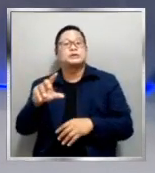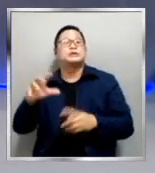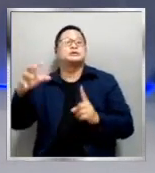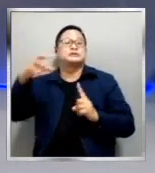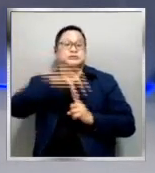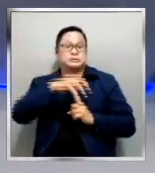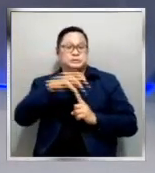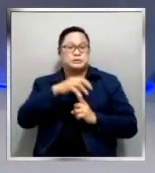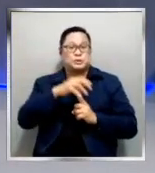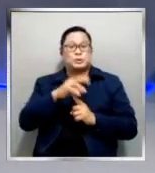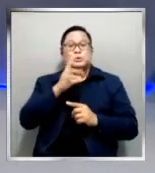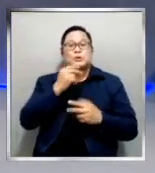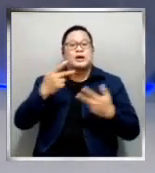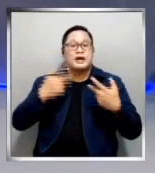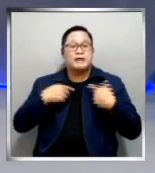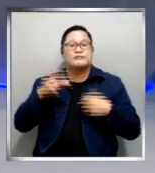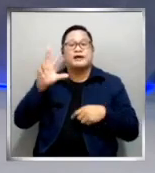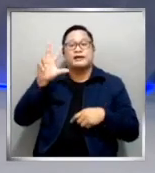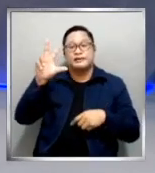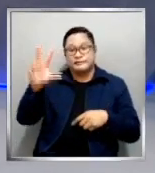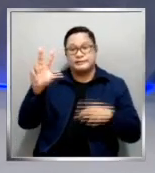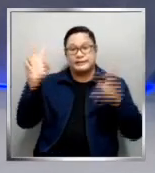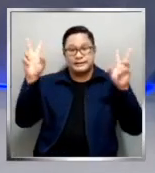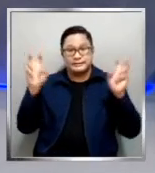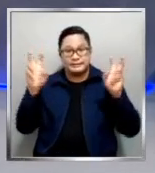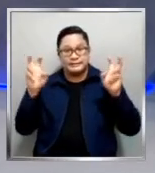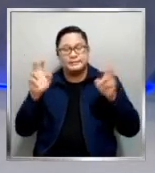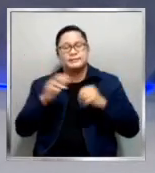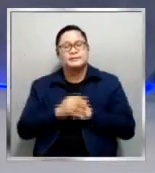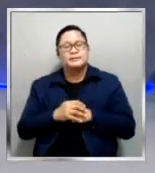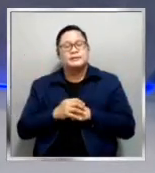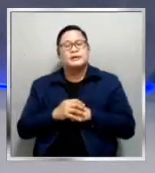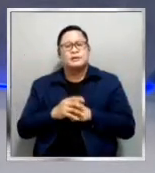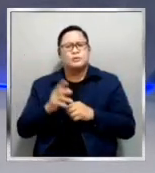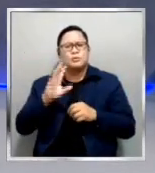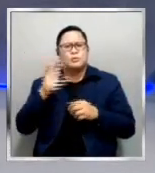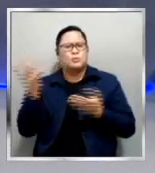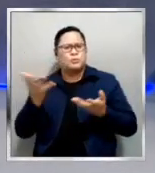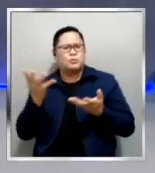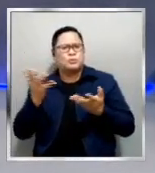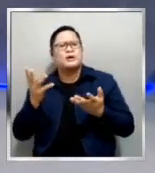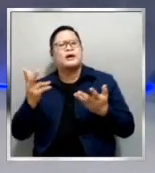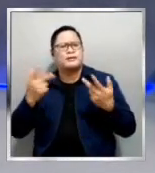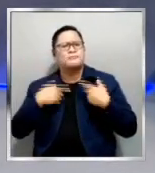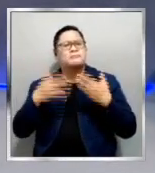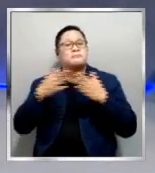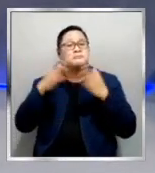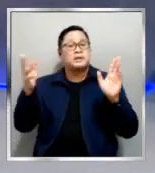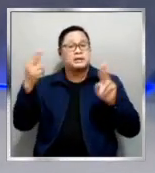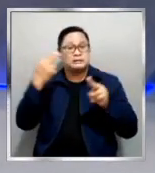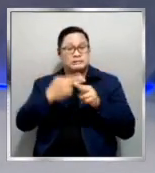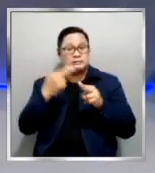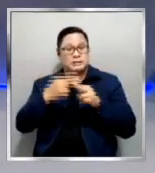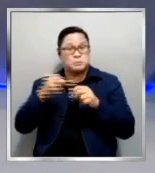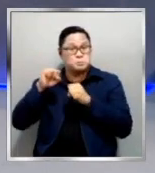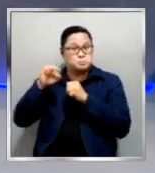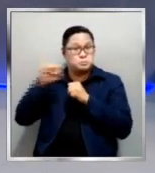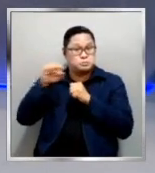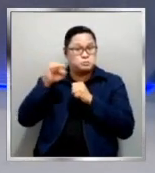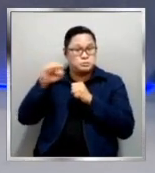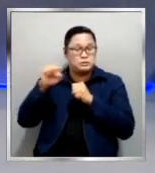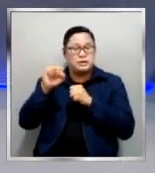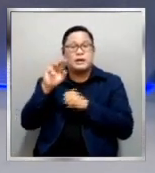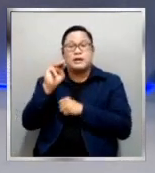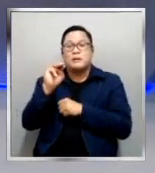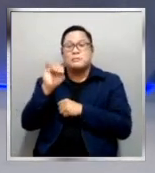hawak na 3 titulo. Kabilang sa mga napahangan ni Lopez ang ilang malalaking pangalan sa boxing, gaya ni na Mike Tyson